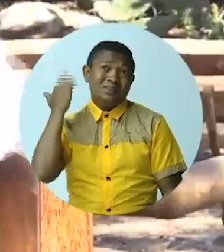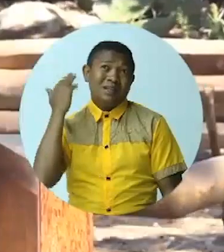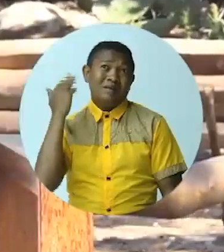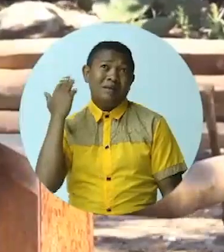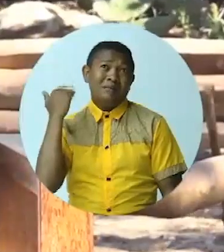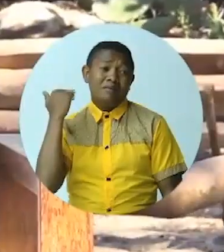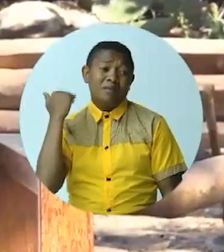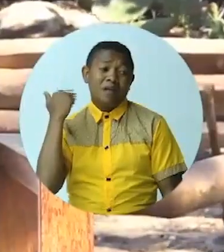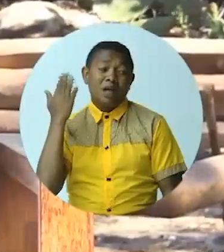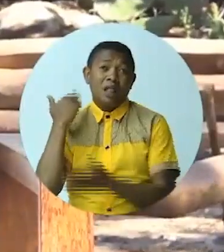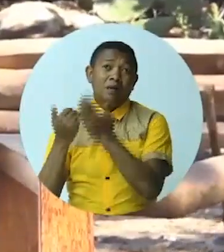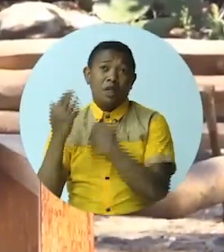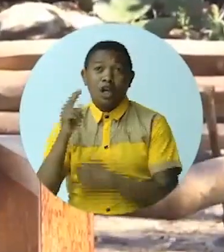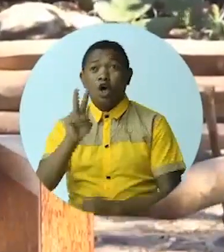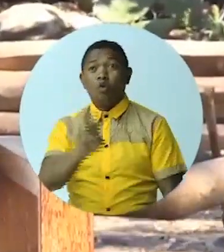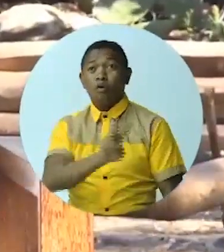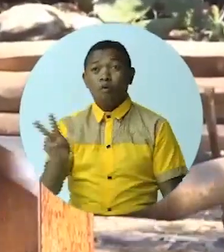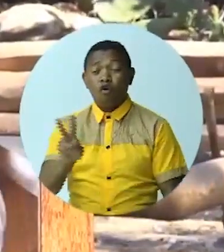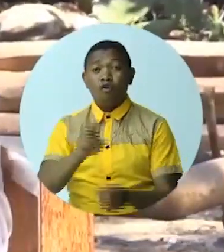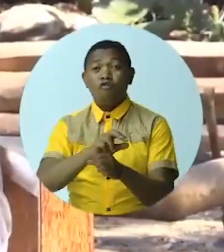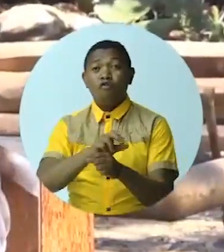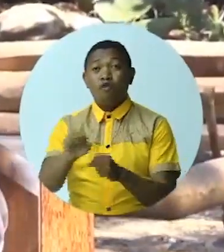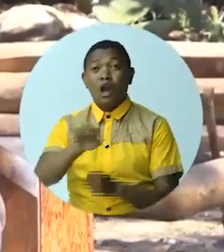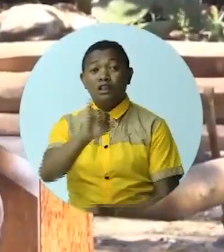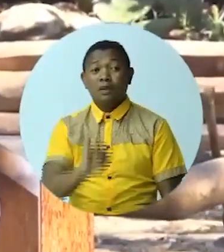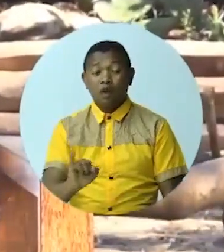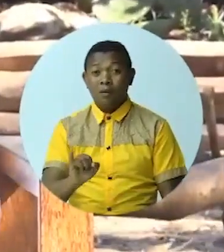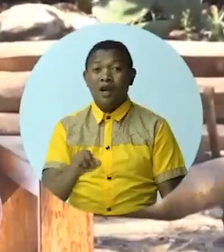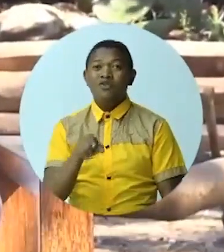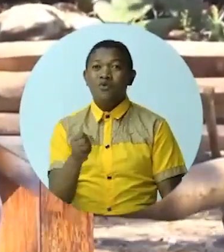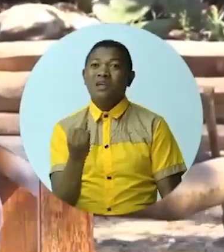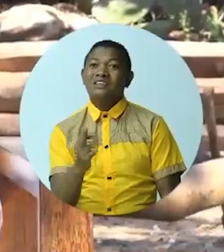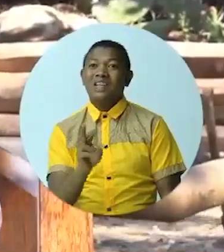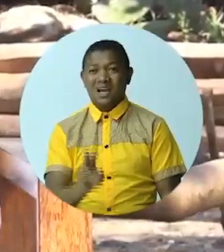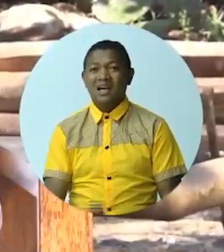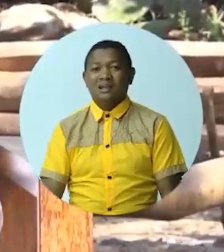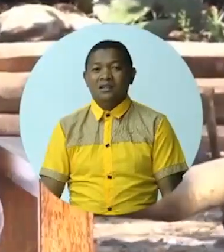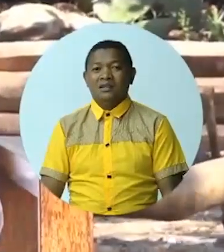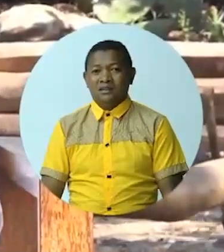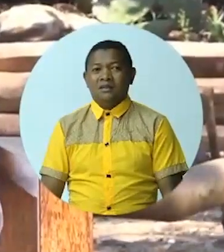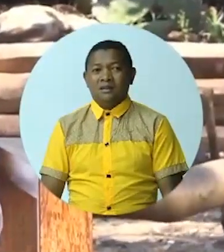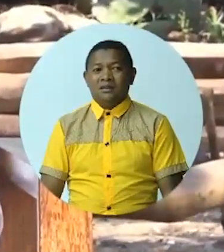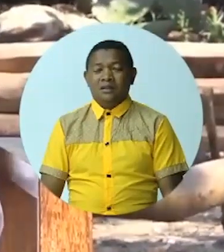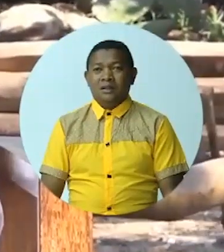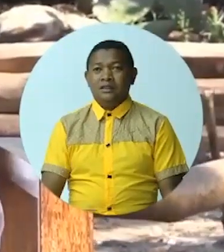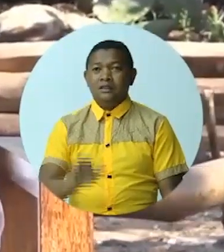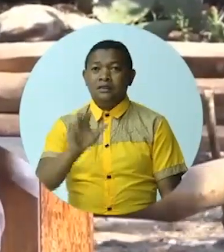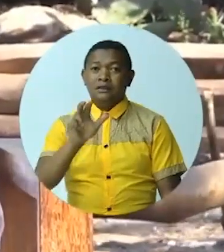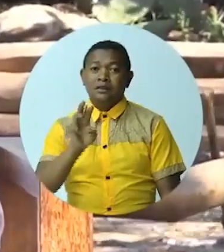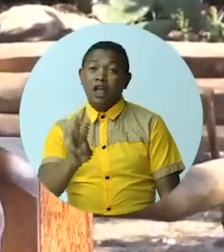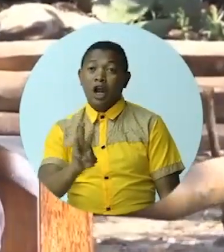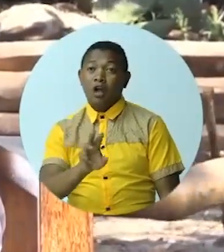roapolo ny volana septambra ohatra dia 3 ambin'ny folo ihany koa no nitondra